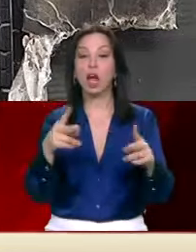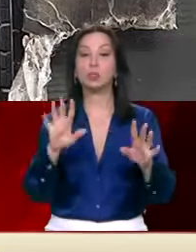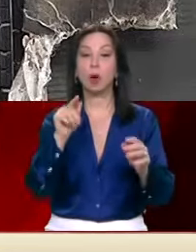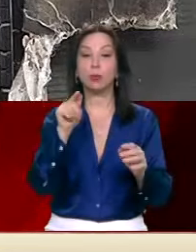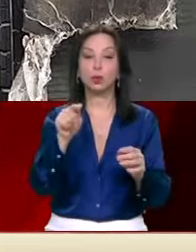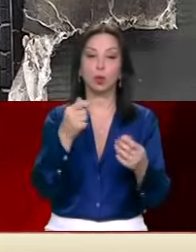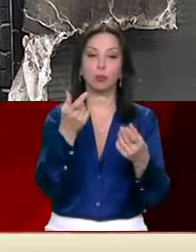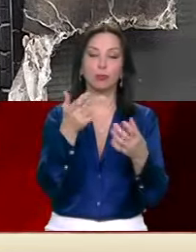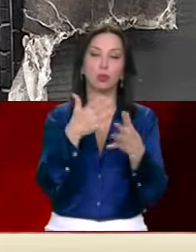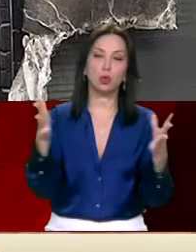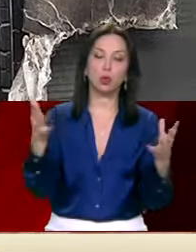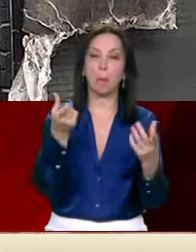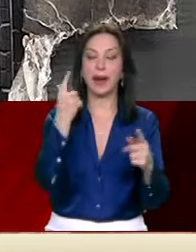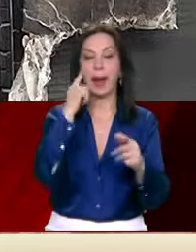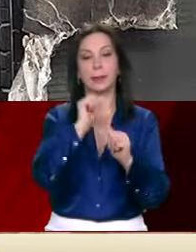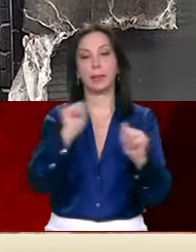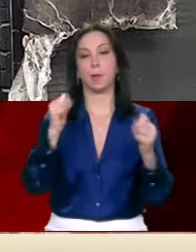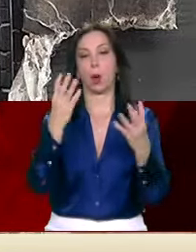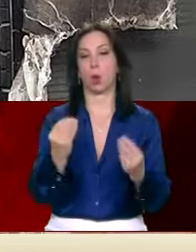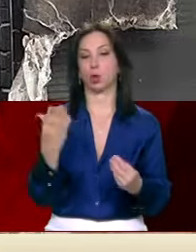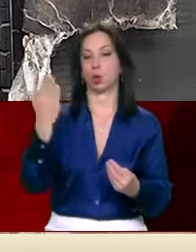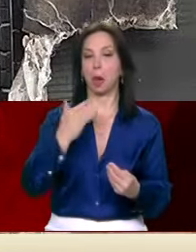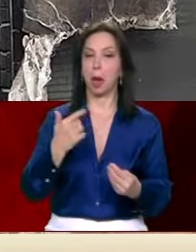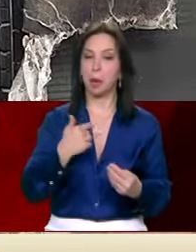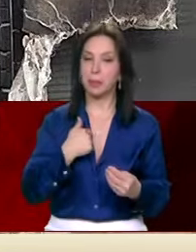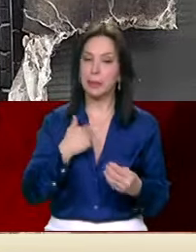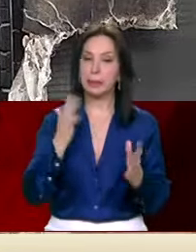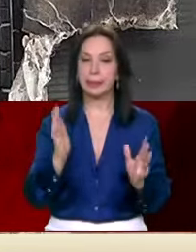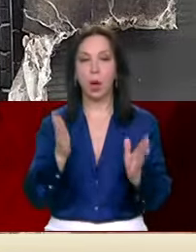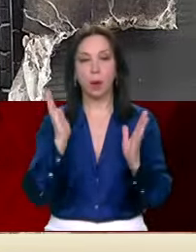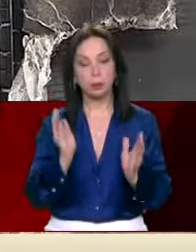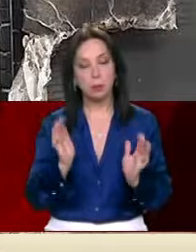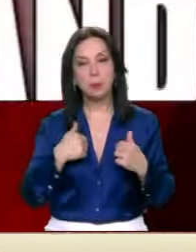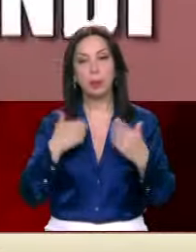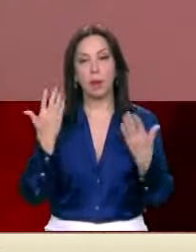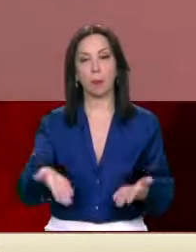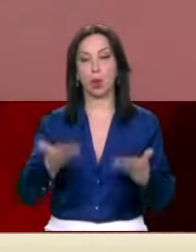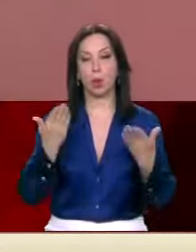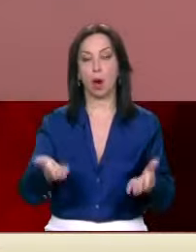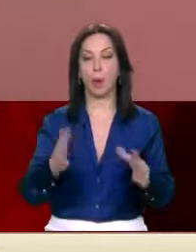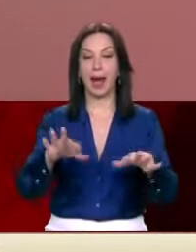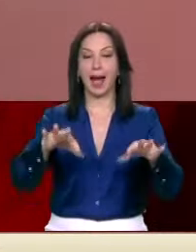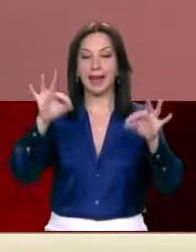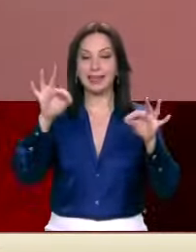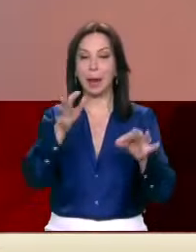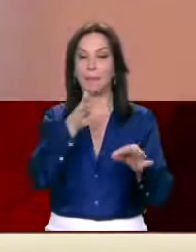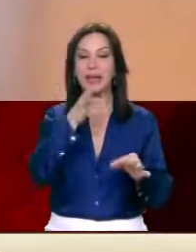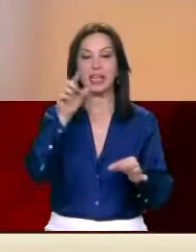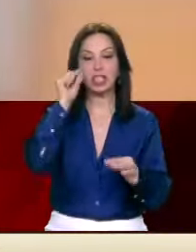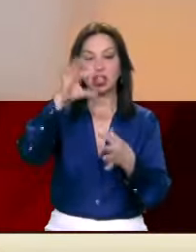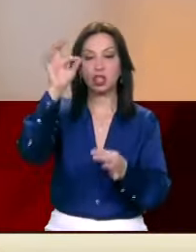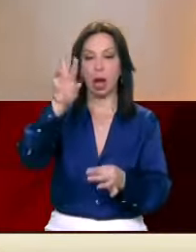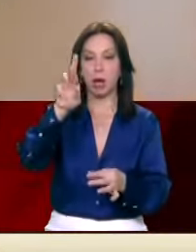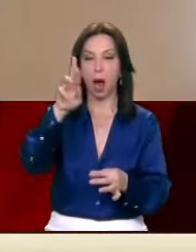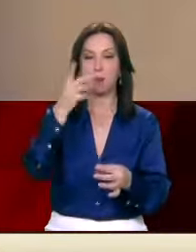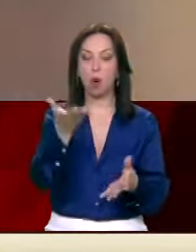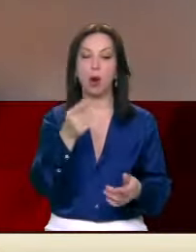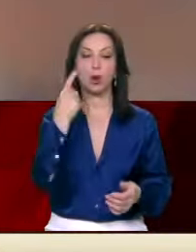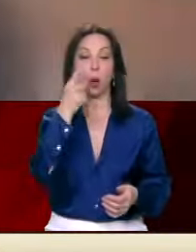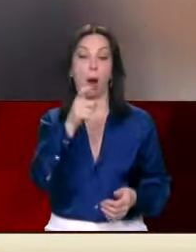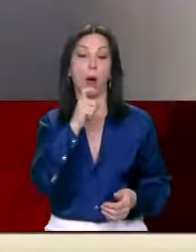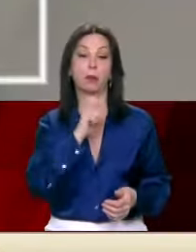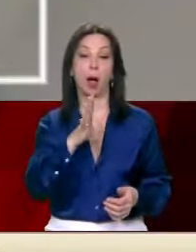büyük bir maddi kayba yol açacağını söylediler. Biz de kısıtlı olsa da kabul ettik. Hazırlanan bilirkişi raporunda da ihmaller bir bir